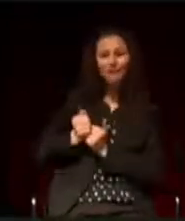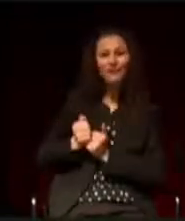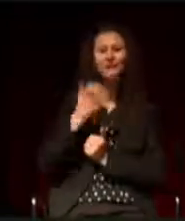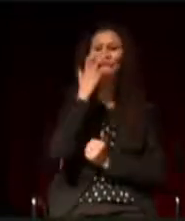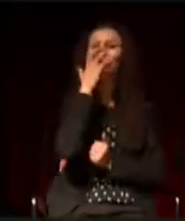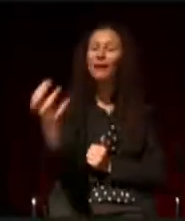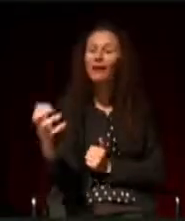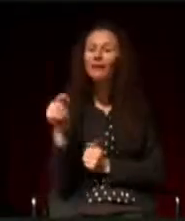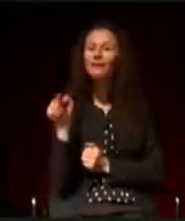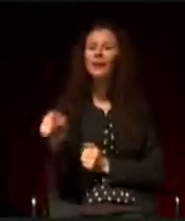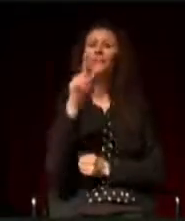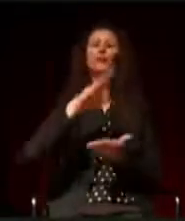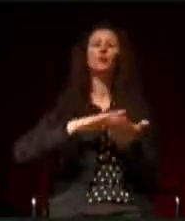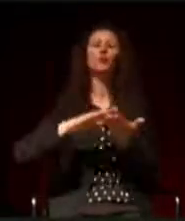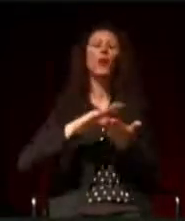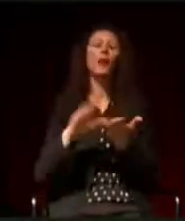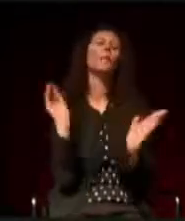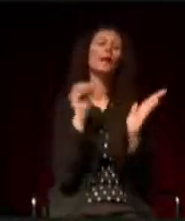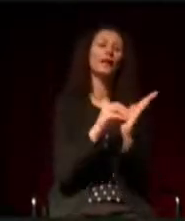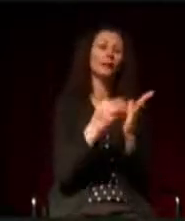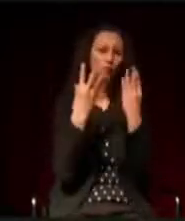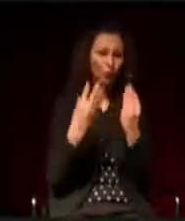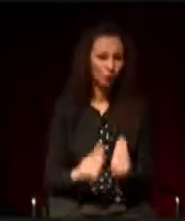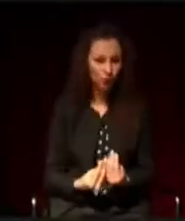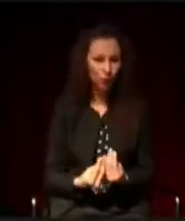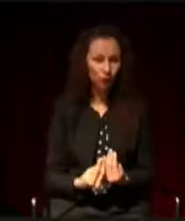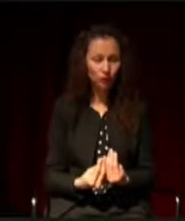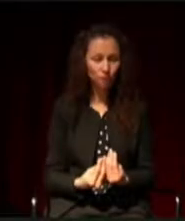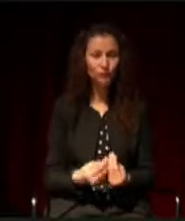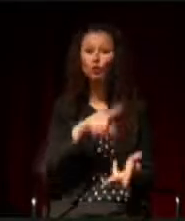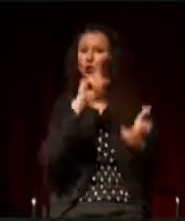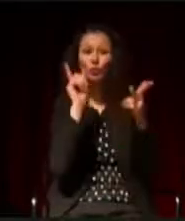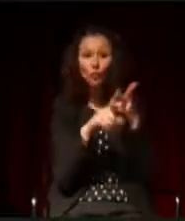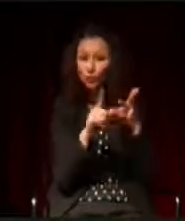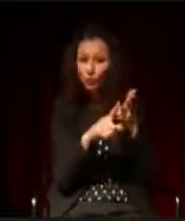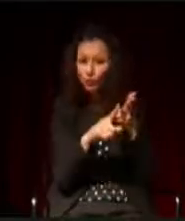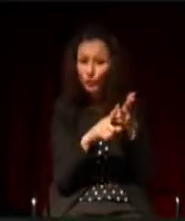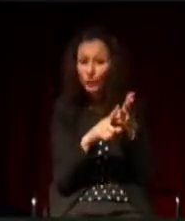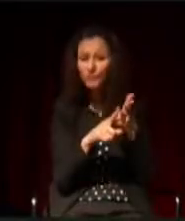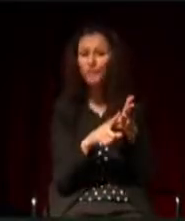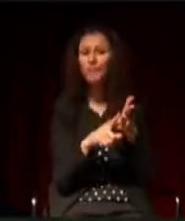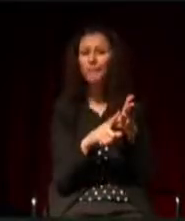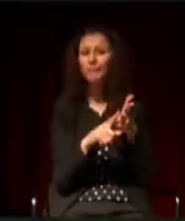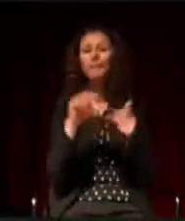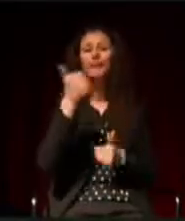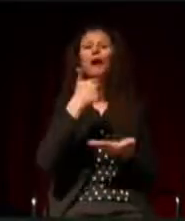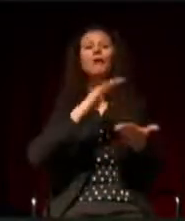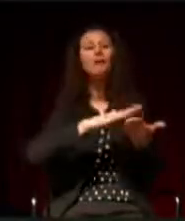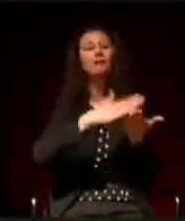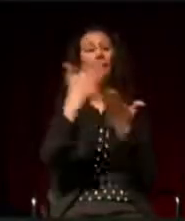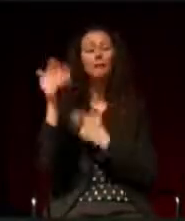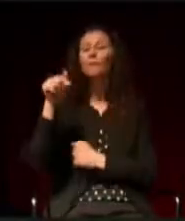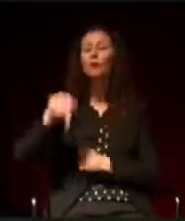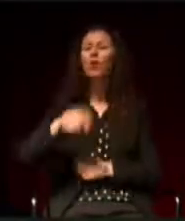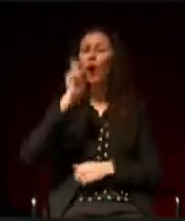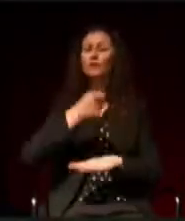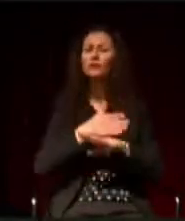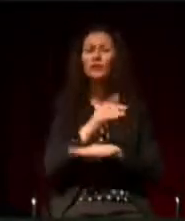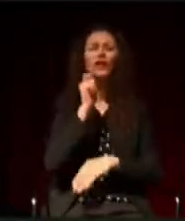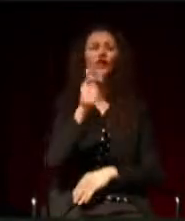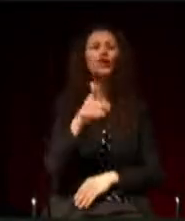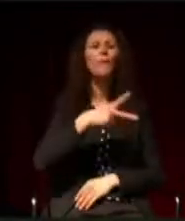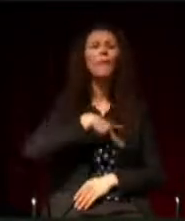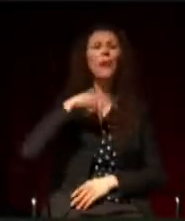yaşamalarını sağlayacak bir düzenleme getirmiş oluyoruz. Üçüncüsü, değerli arkadaşlarım, burada aslında